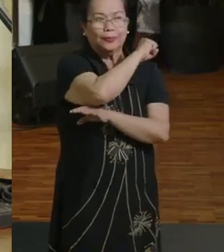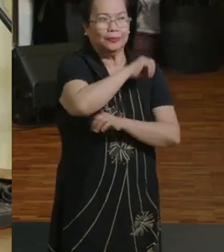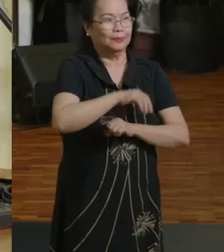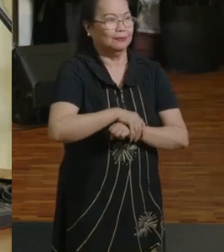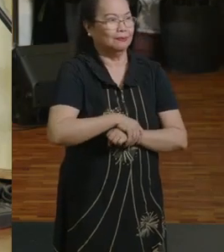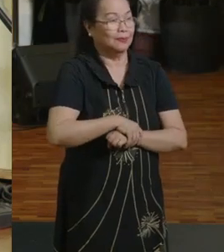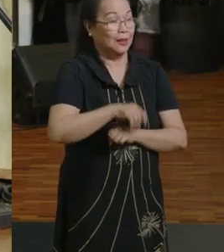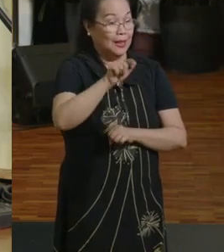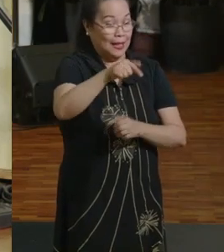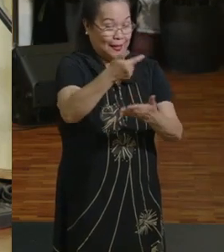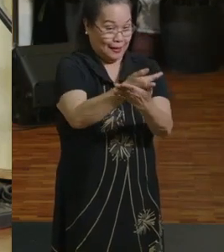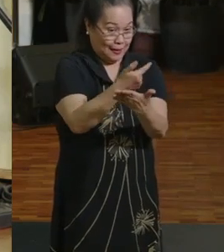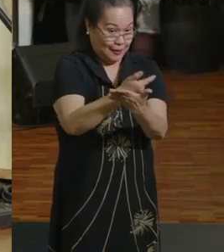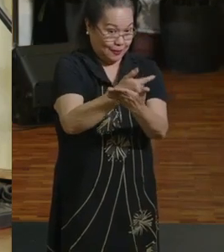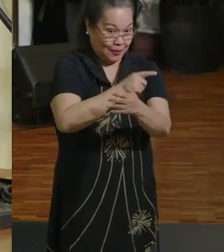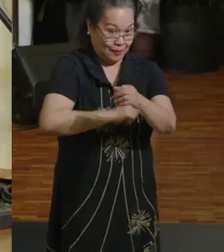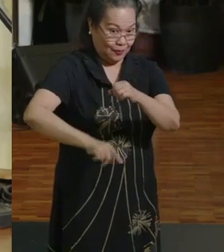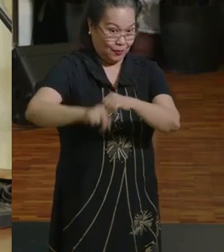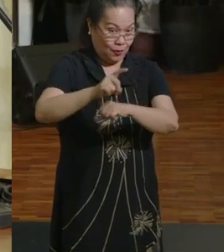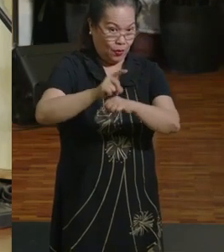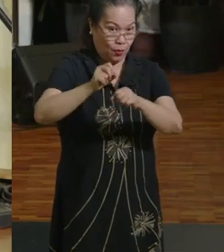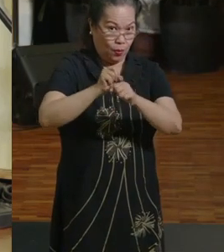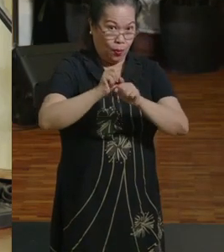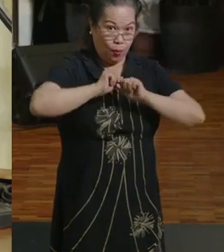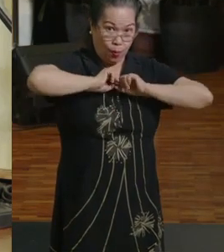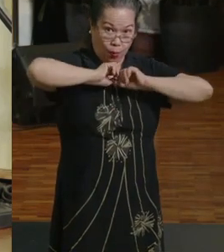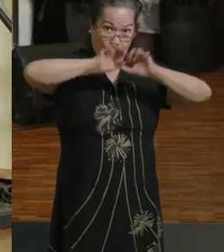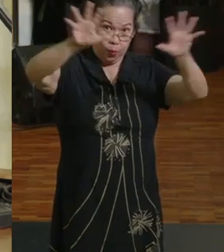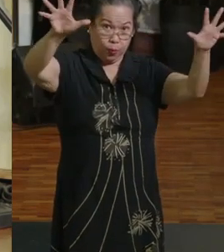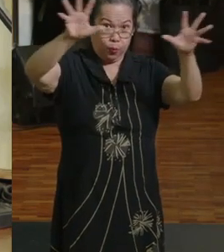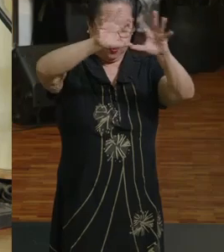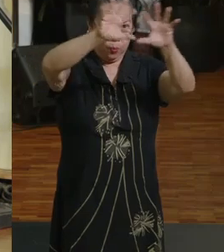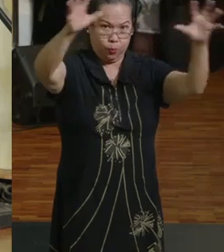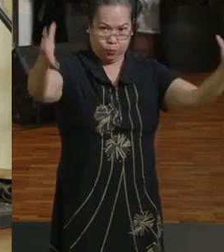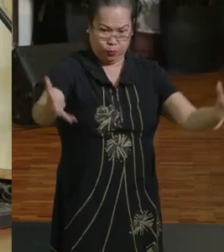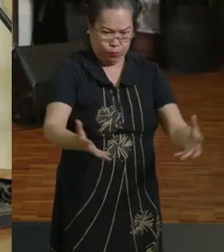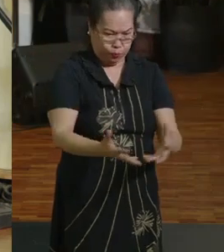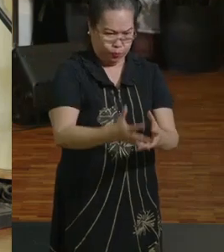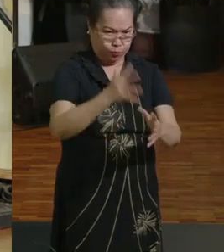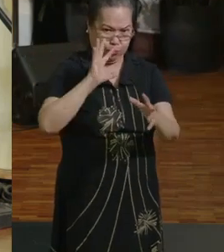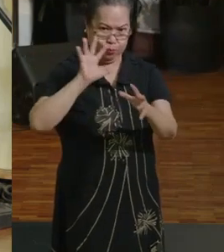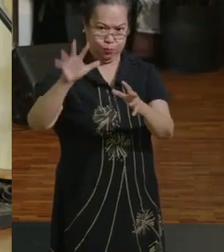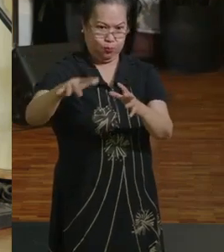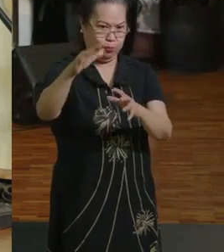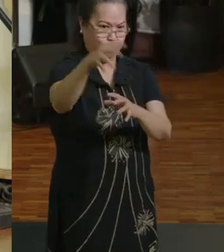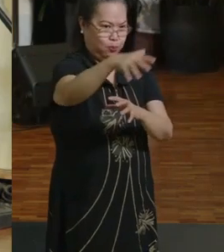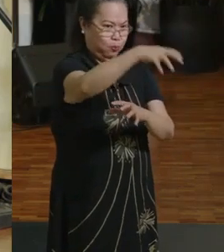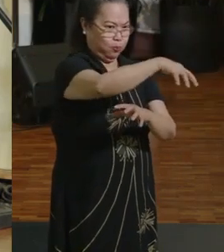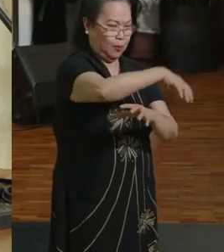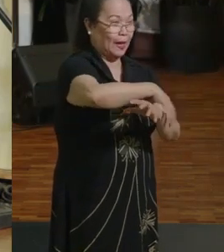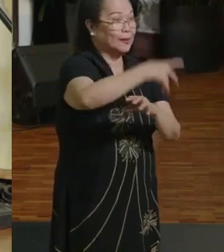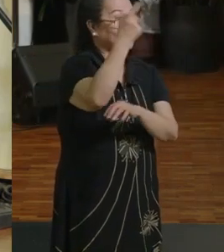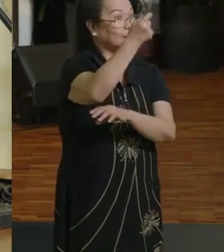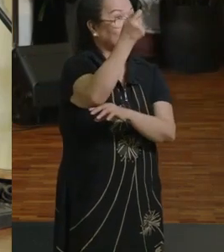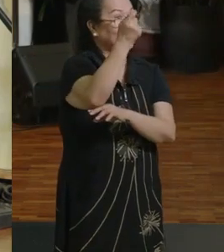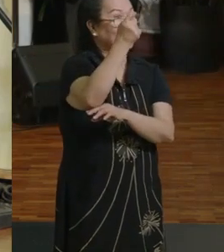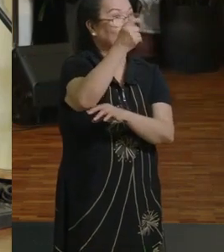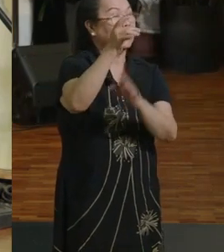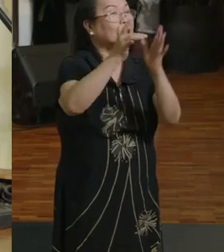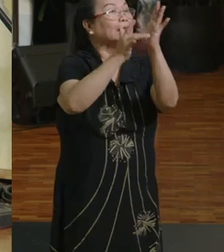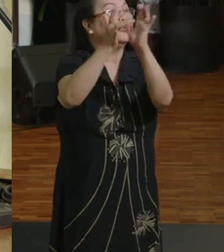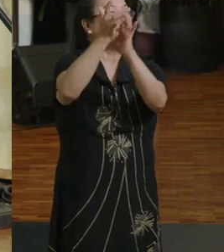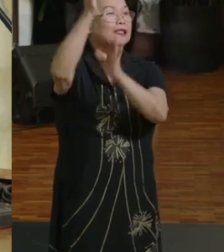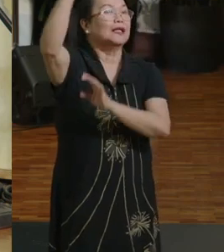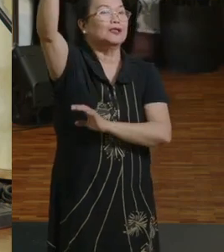"And this gospel of the kingdom will be proclaimed throughout the whole world as a testimony to all the nations, and then the end will